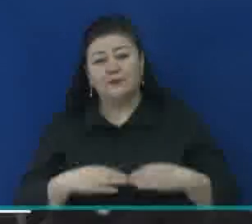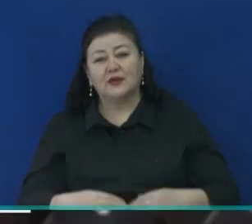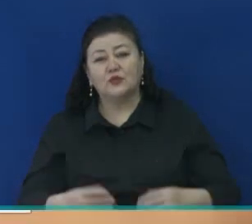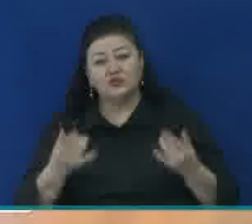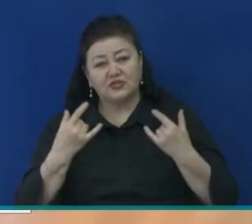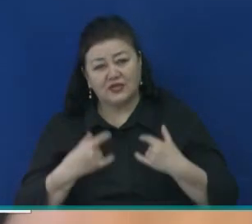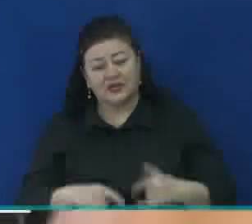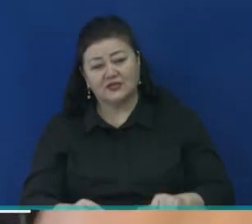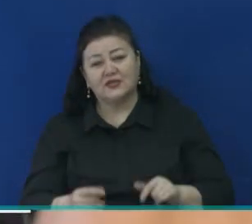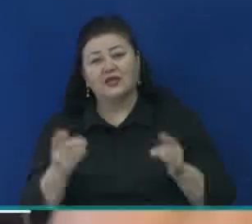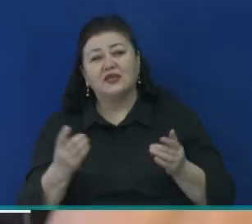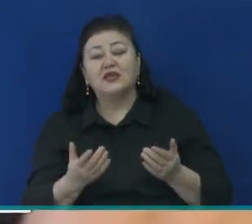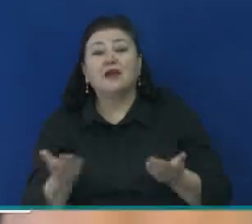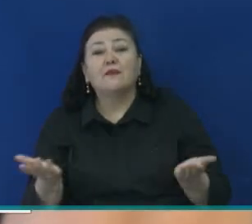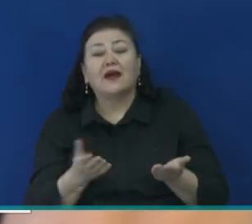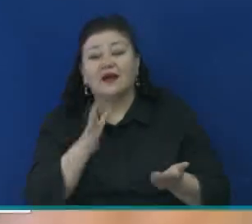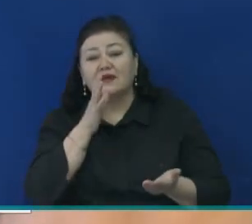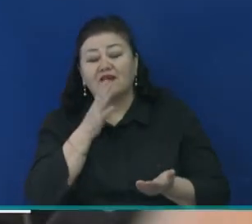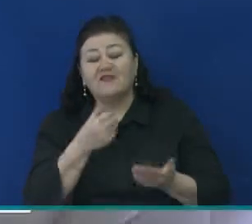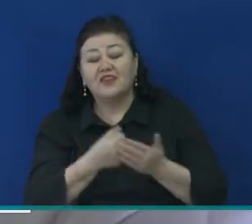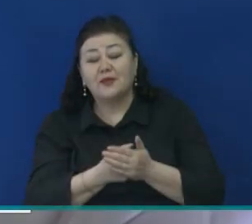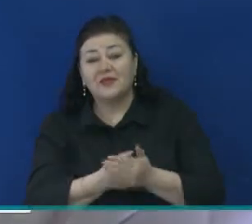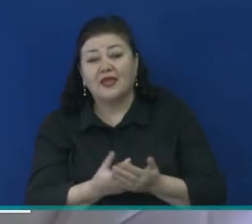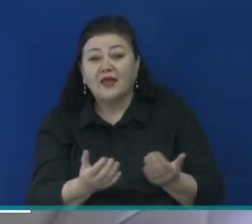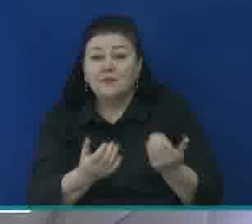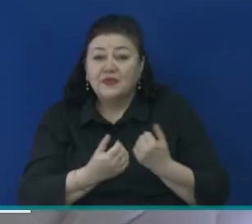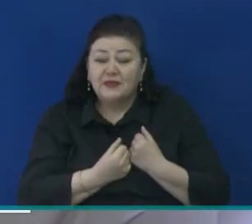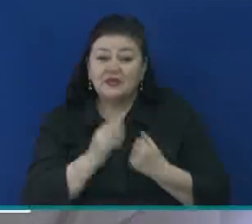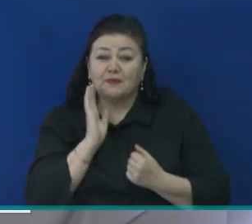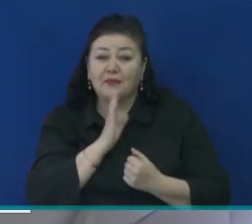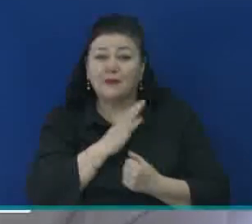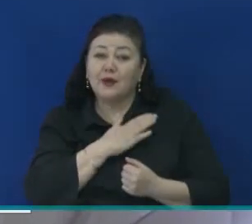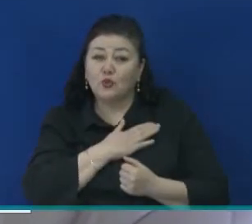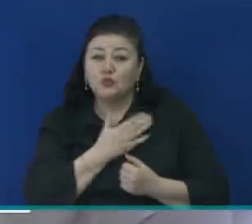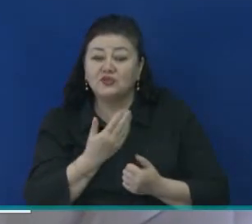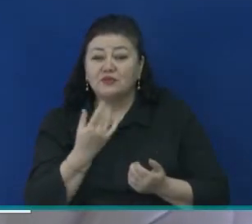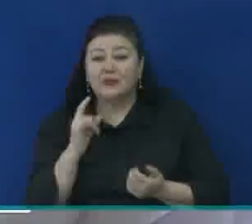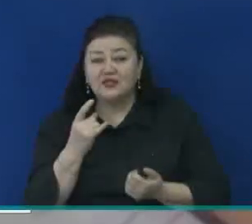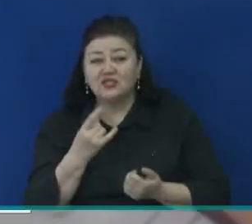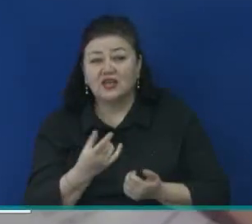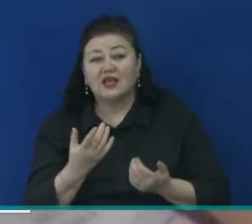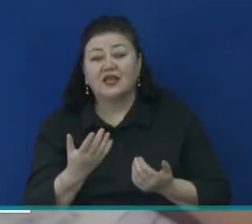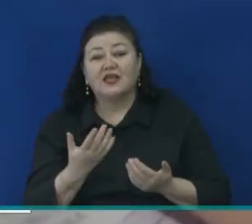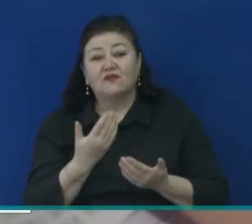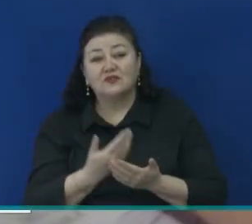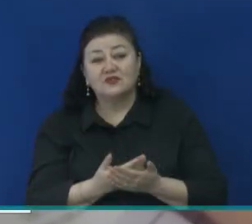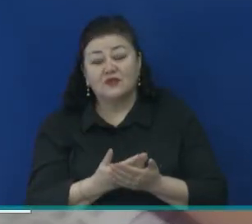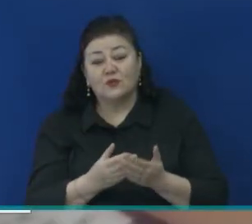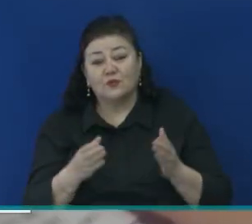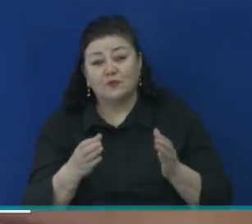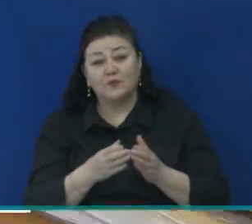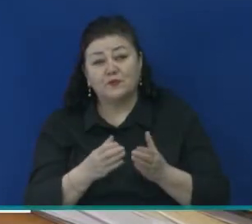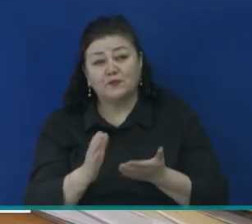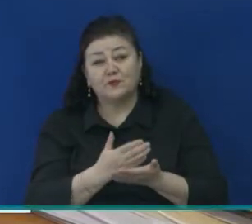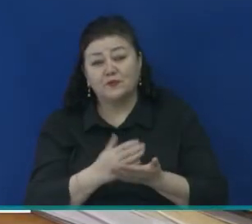анасының құшағына алғанға дейінгі кезені акушерлер назарында. Қазірде орталықтың босанудан кейінгі бөлімшесінде